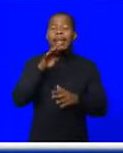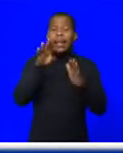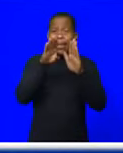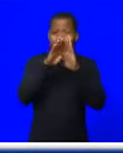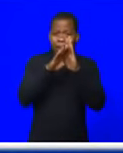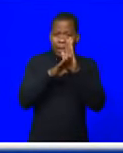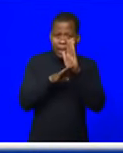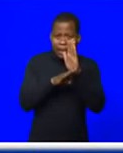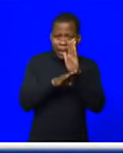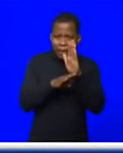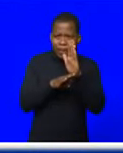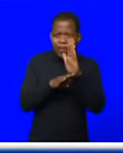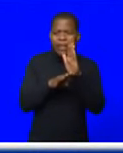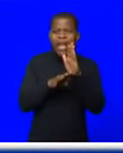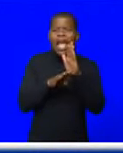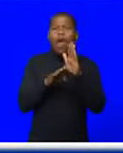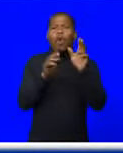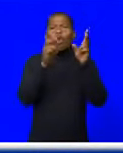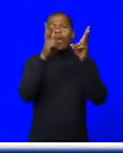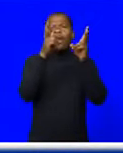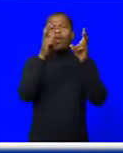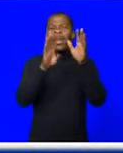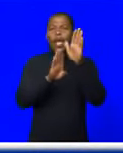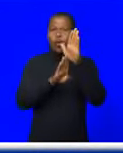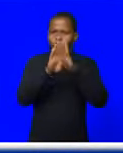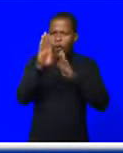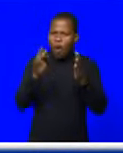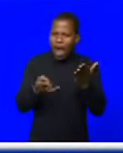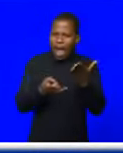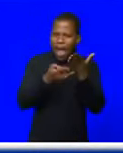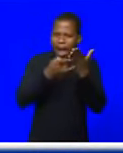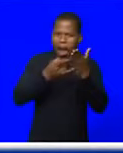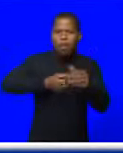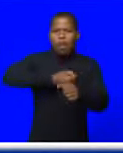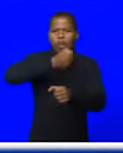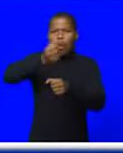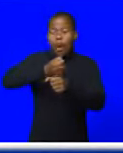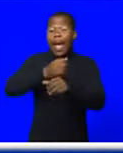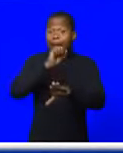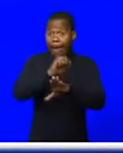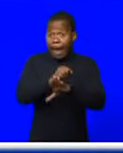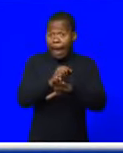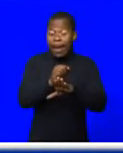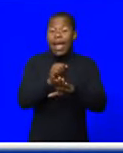sekuthi nasibenza indzaba tentuthuko sithi sihamba kanjani ang 17